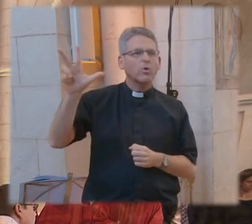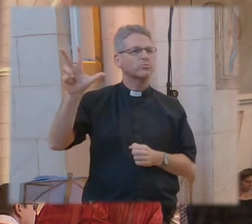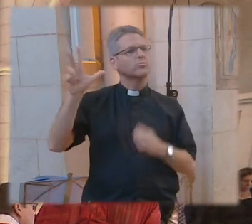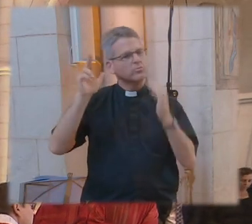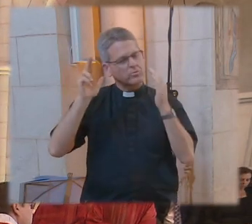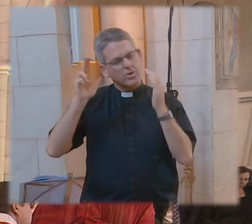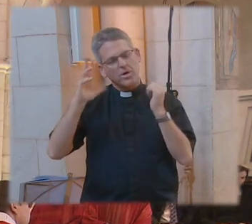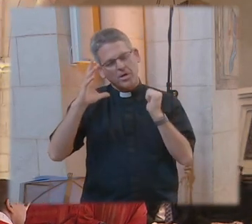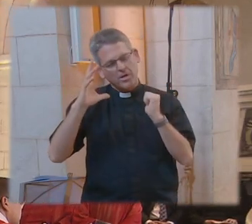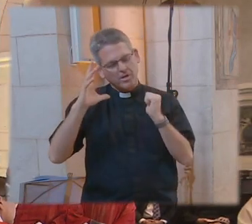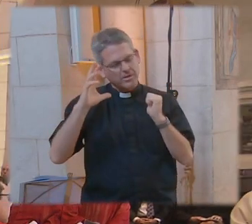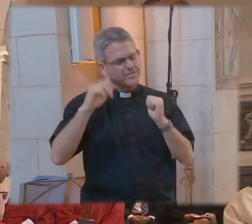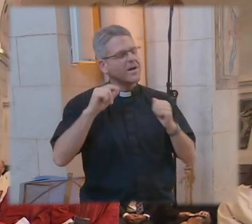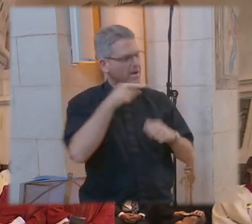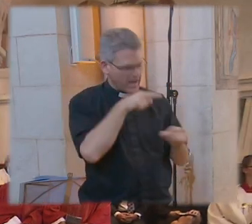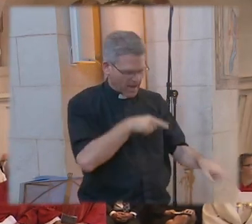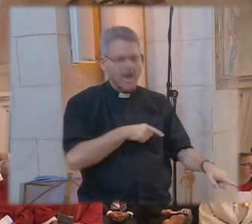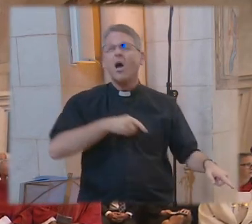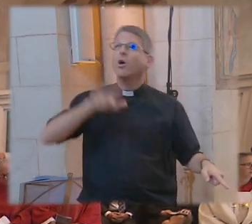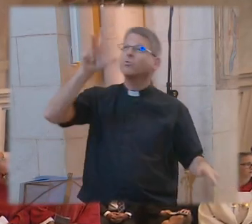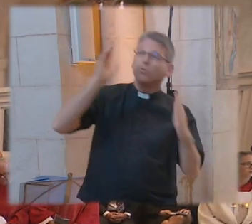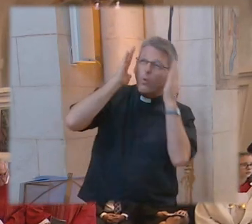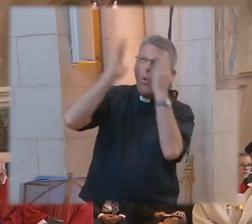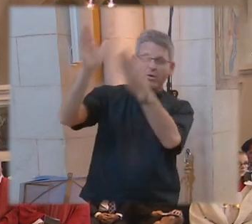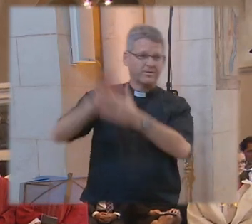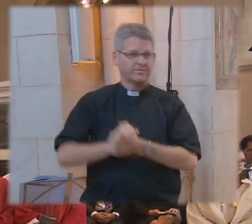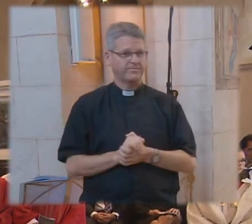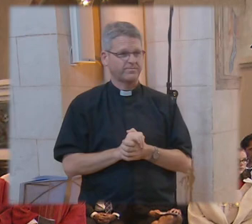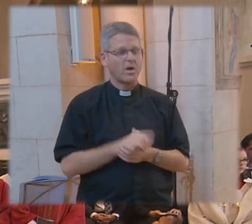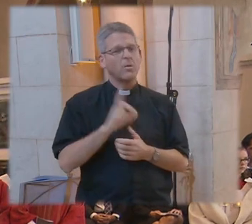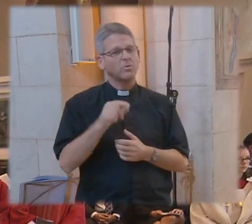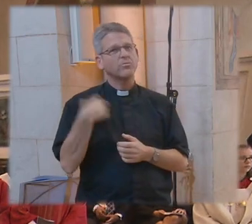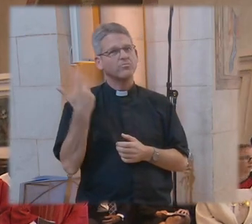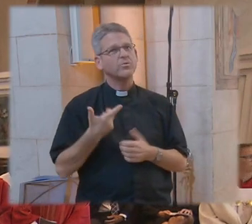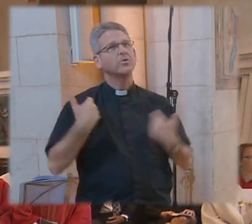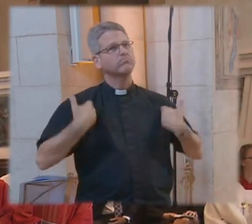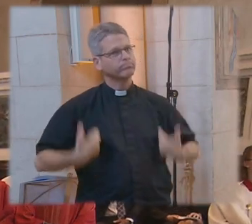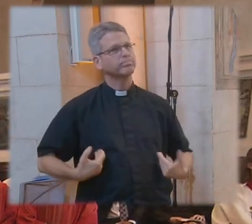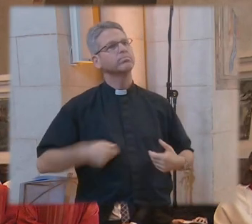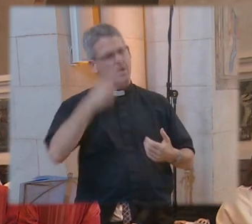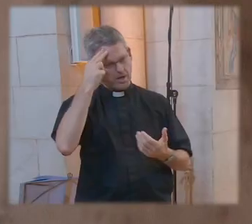ganzen Menschsein und damit auch zu unserer Leiblichkeit